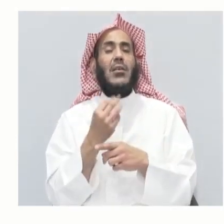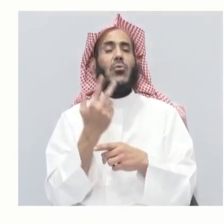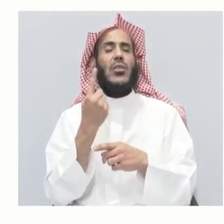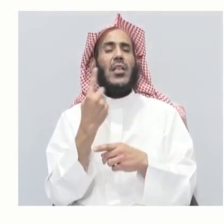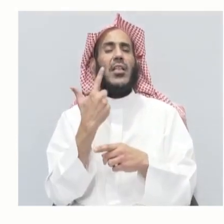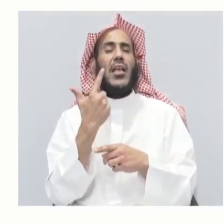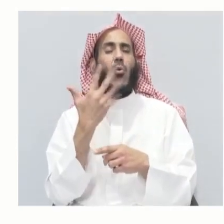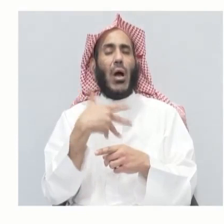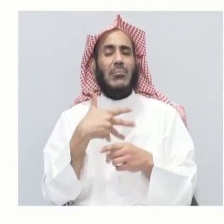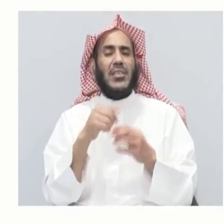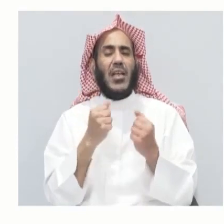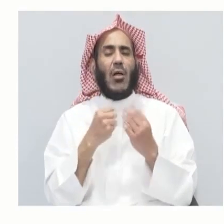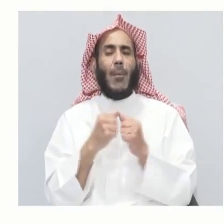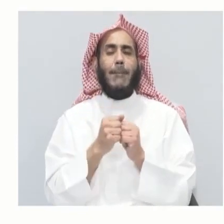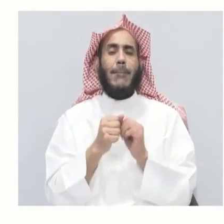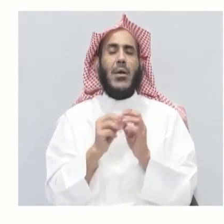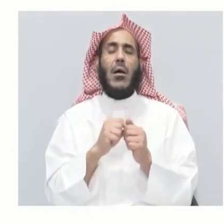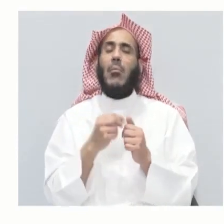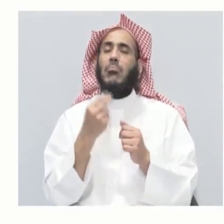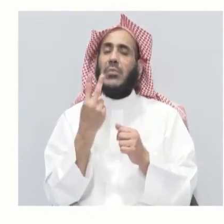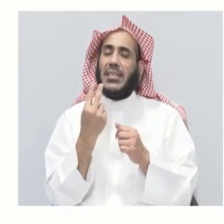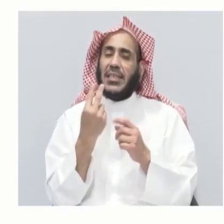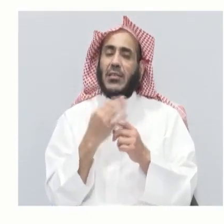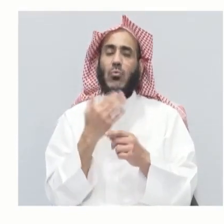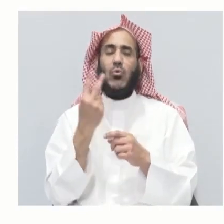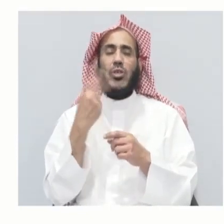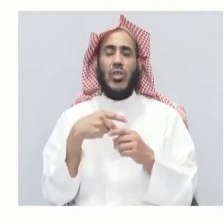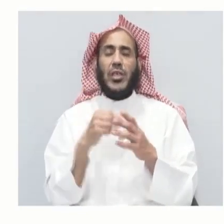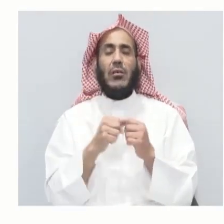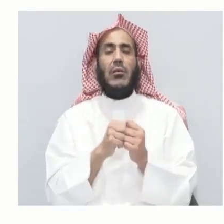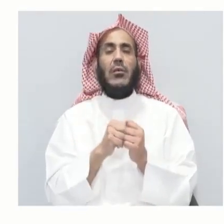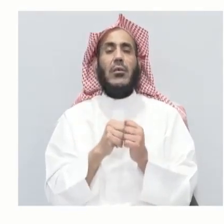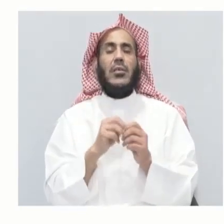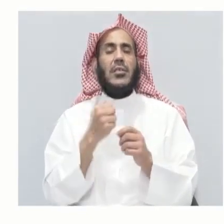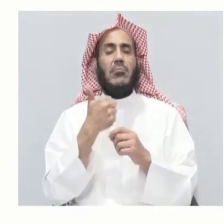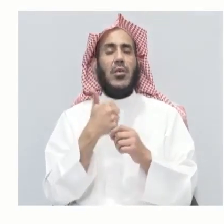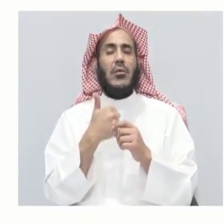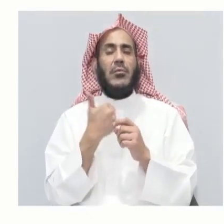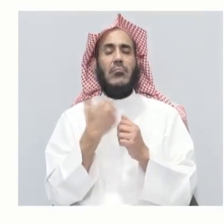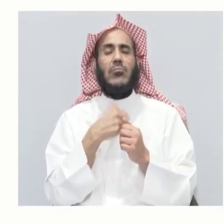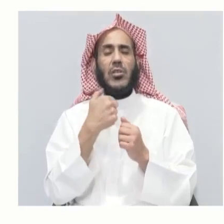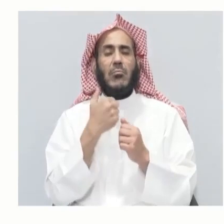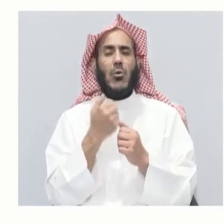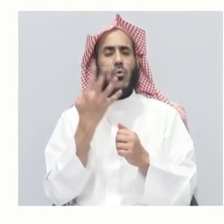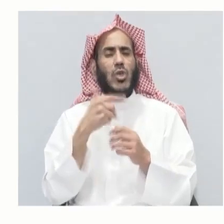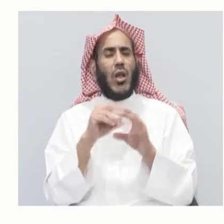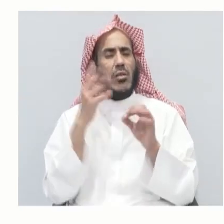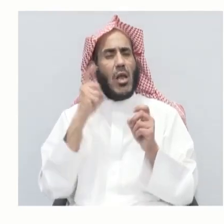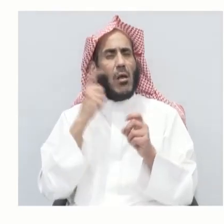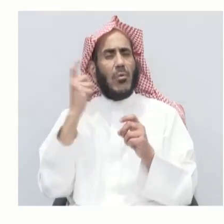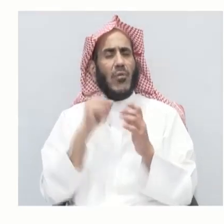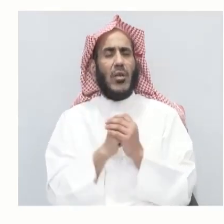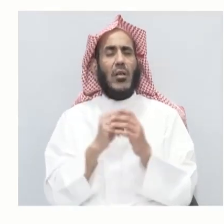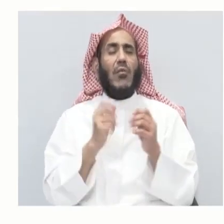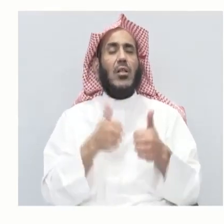الاقرب هنا لو حركت الفاصله يكون 220 هنا 430 هنا 690 دائما ما اقول في اساليب التفكير حتى في